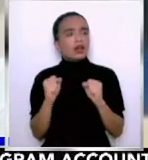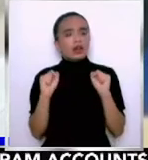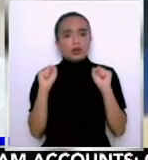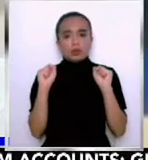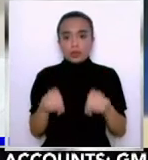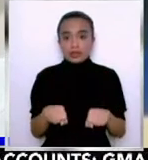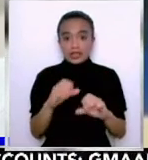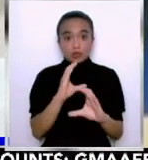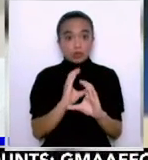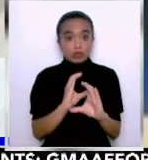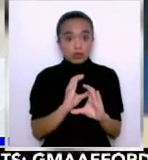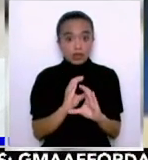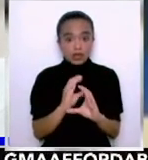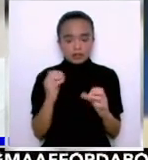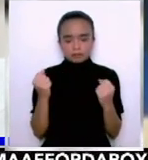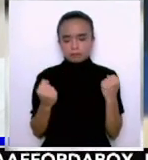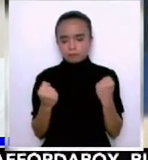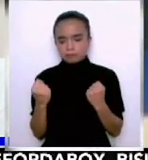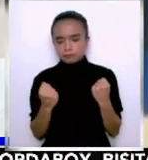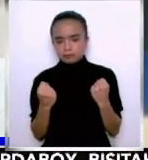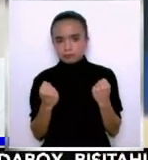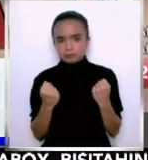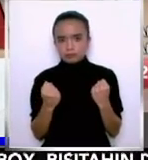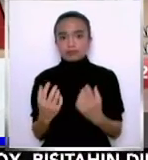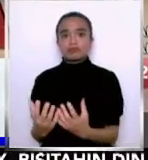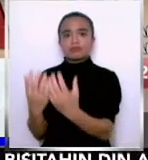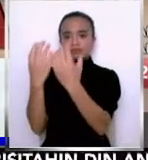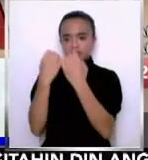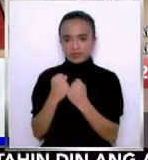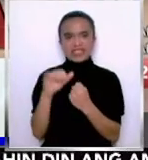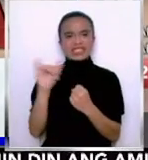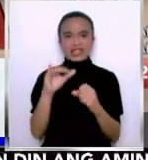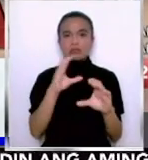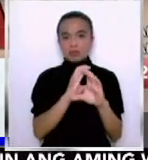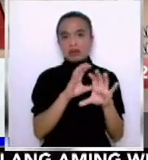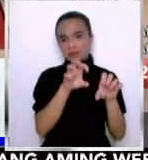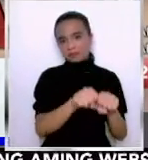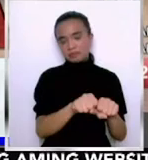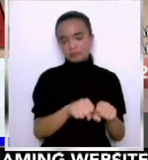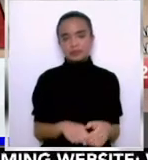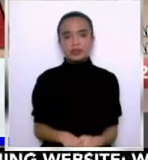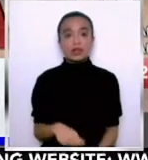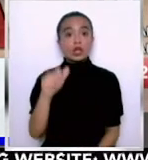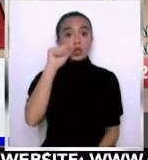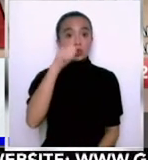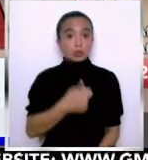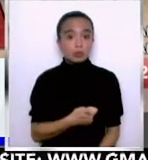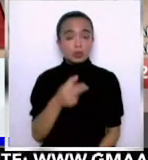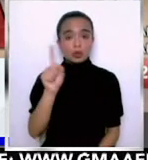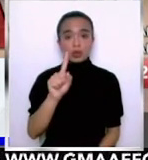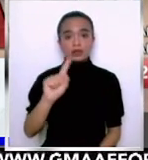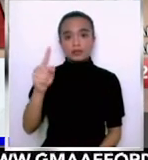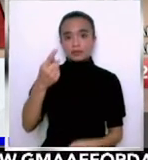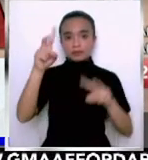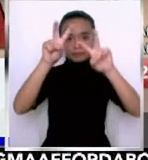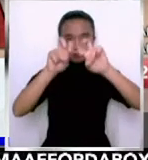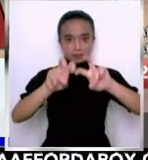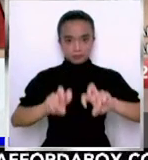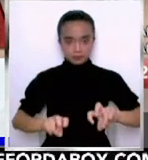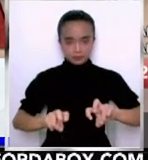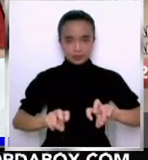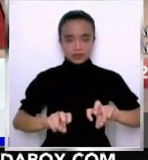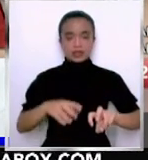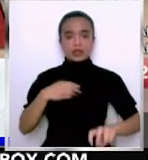na dinamaneho po niya ay ma-impound din po yun. Bukas ang nakatakdang preliminary investigation ng Office of the City